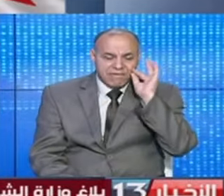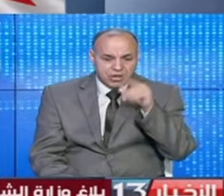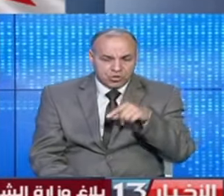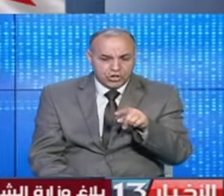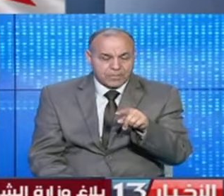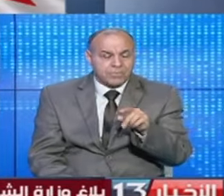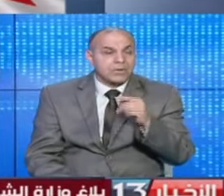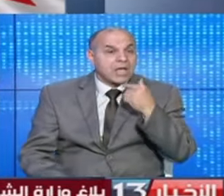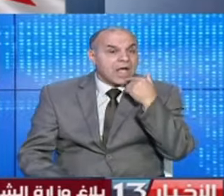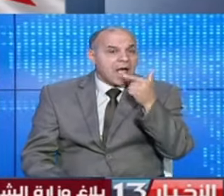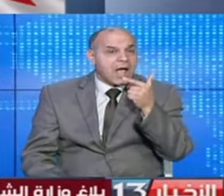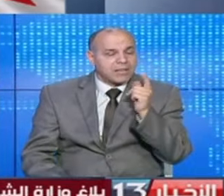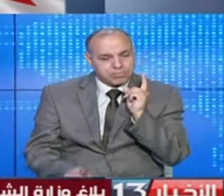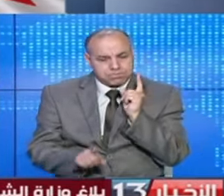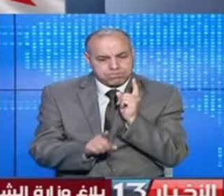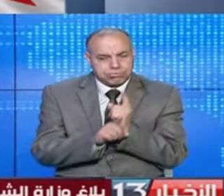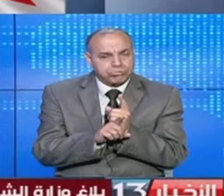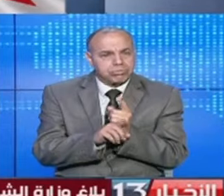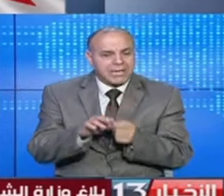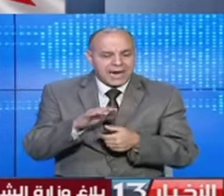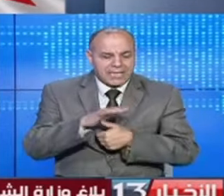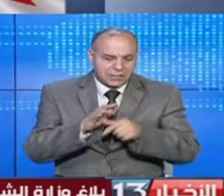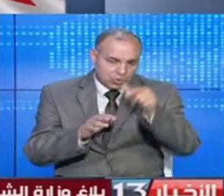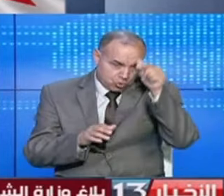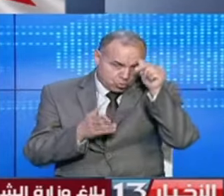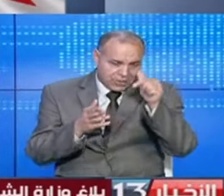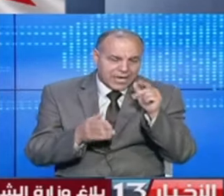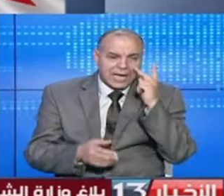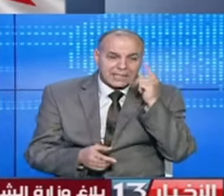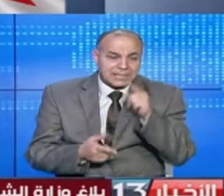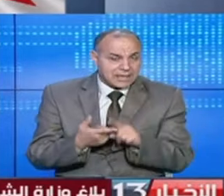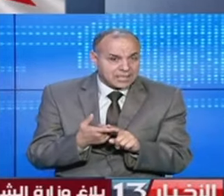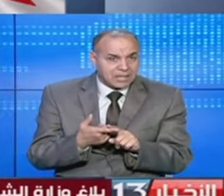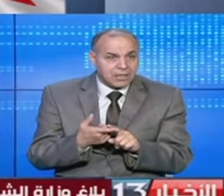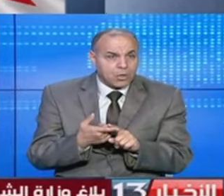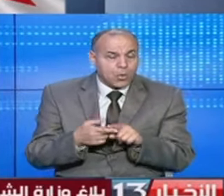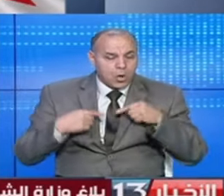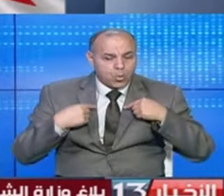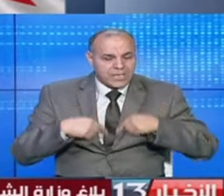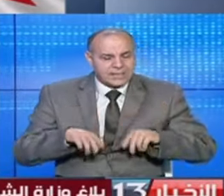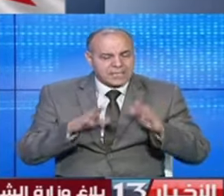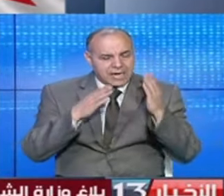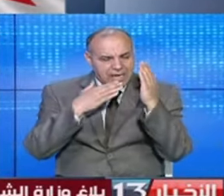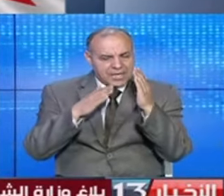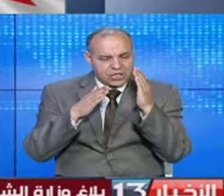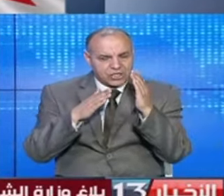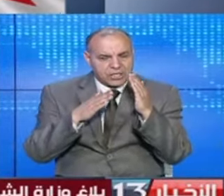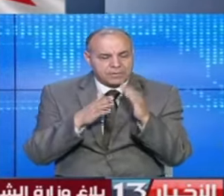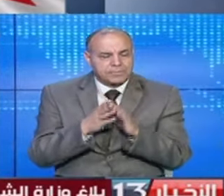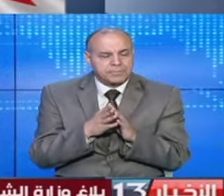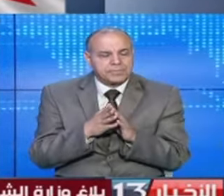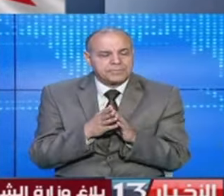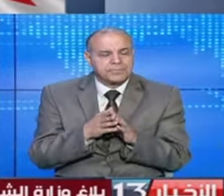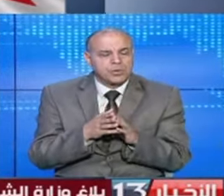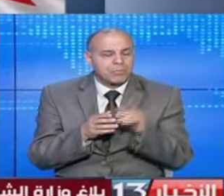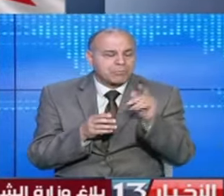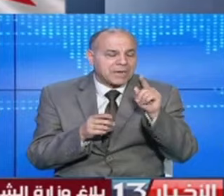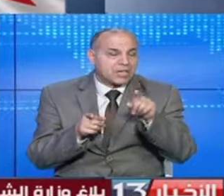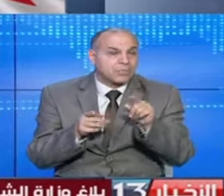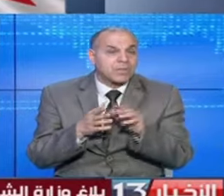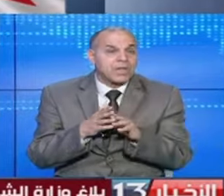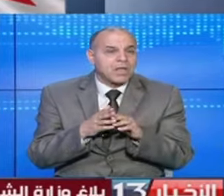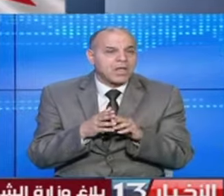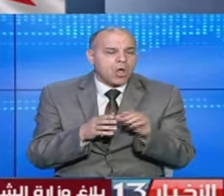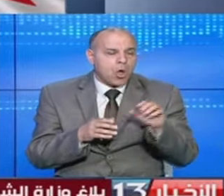أفريل الجاري. سيلتقي خلالها رئيس الجمهورية قيس سعيد ووزير الشؤون الخارجية والهجرة والتونسيين